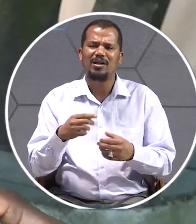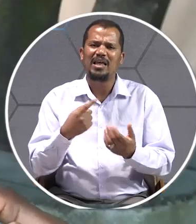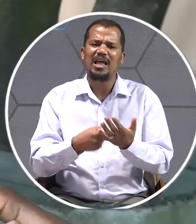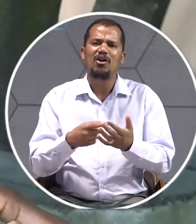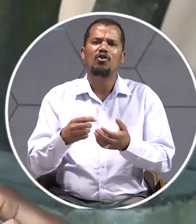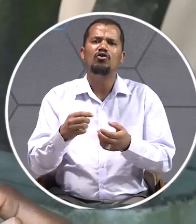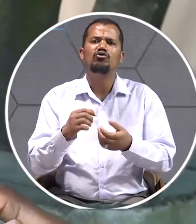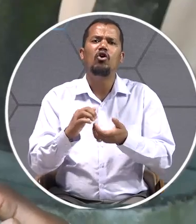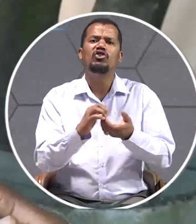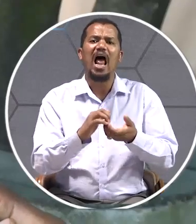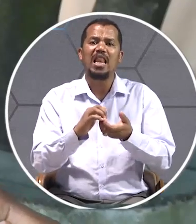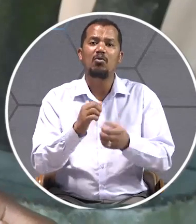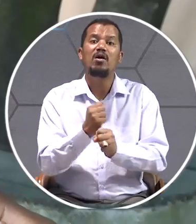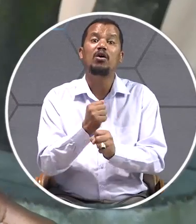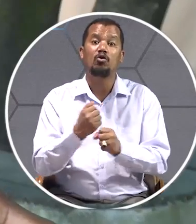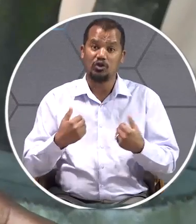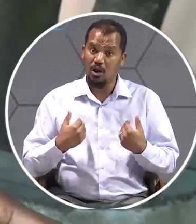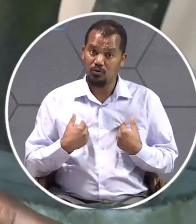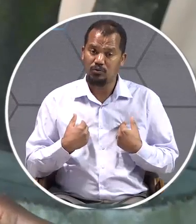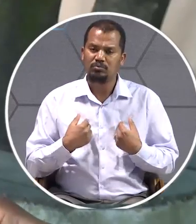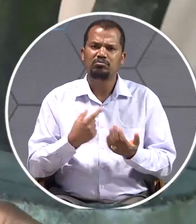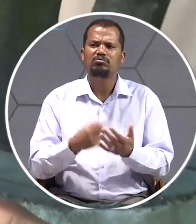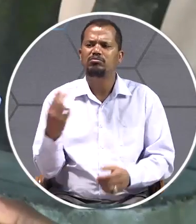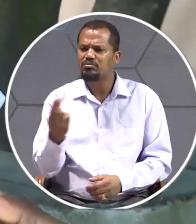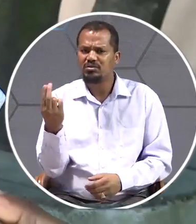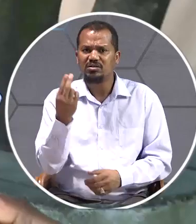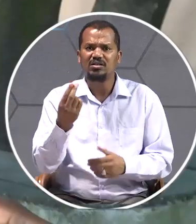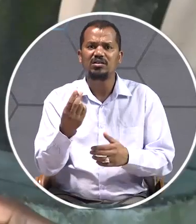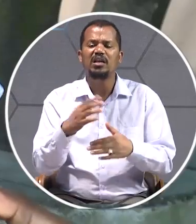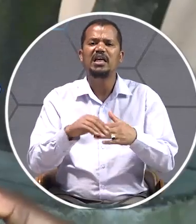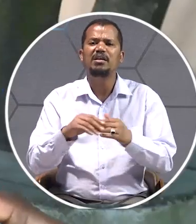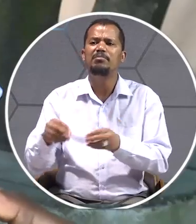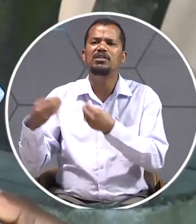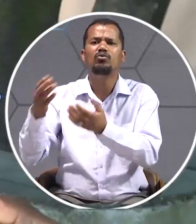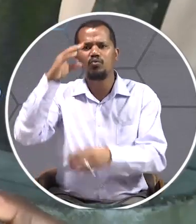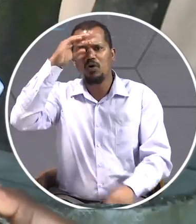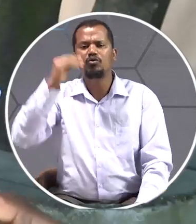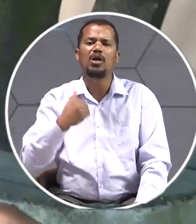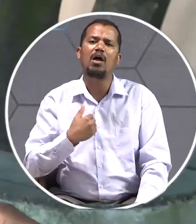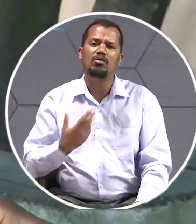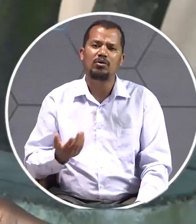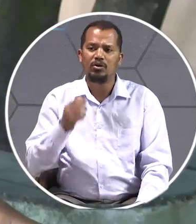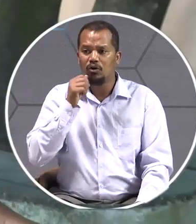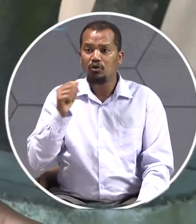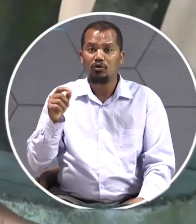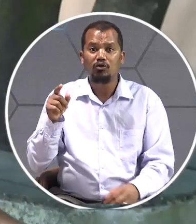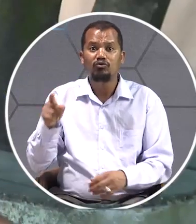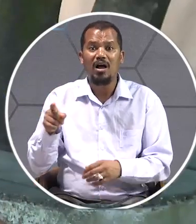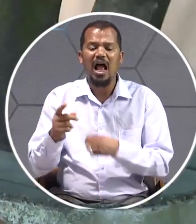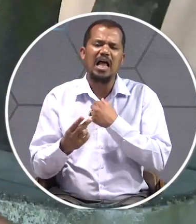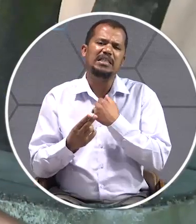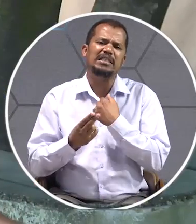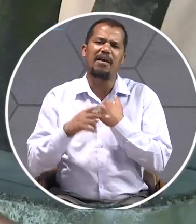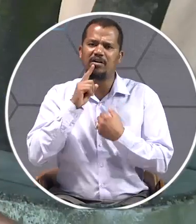ኦፊሻል ሶሻል ወርከሮች አሉ። ልክ እንደዛ እየተጠቀመ ገንዘብ የሚሰጣቸው ወንዶች አሉ። በቃ እሷ ጋር ሴቭ ነኝ